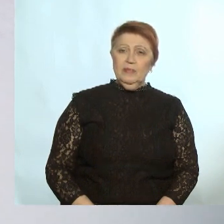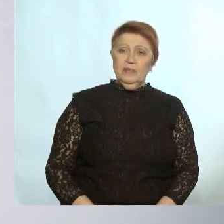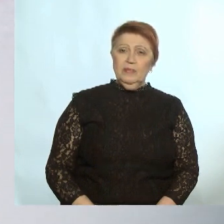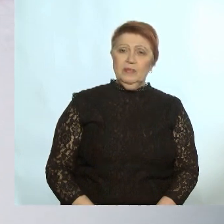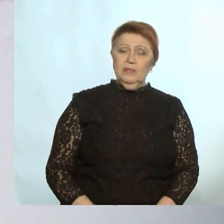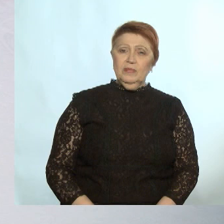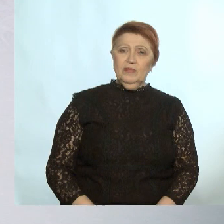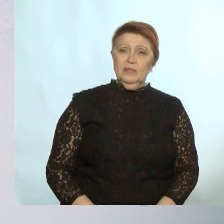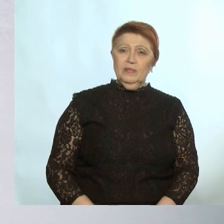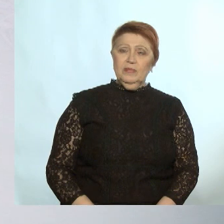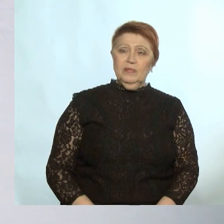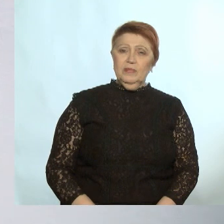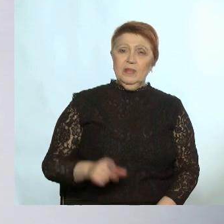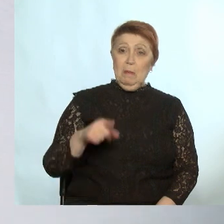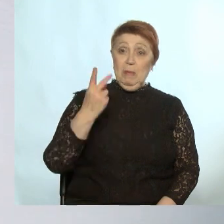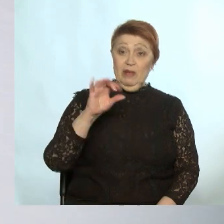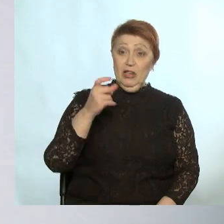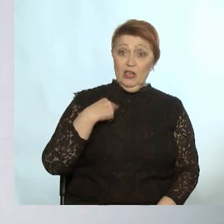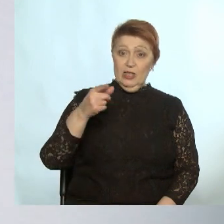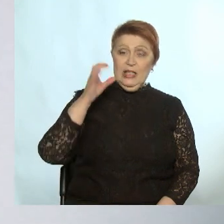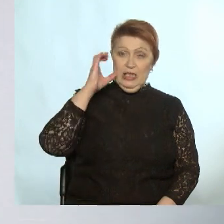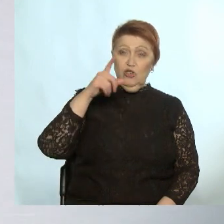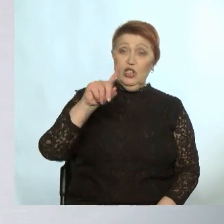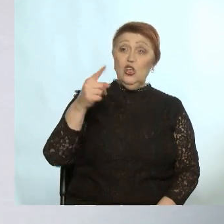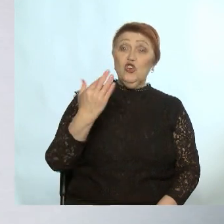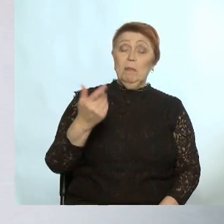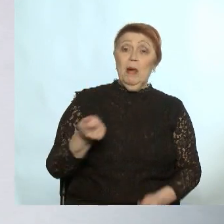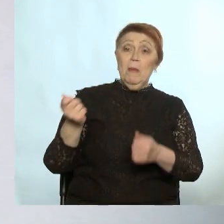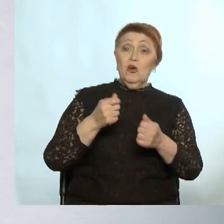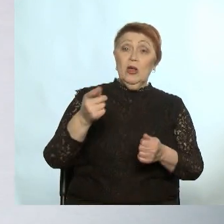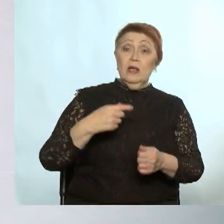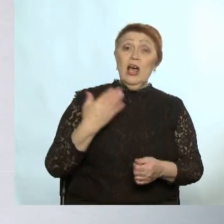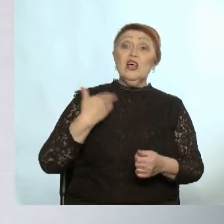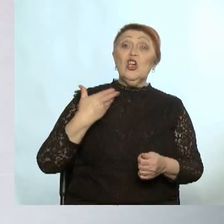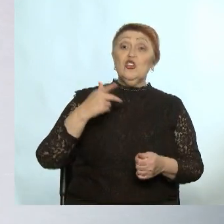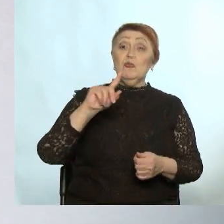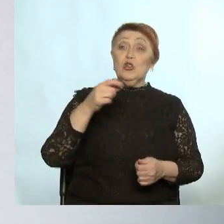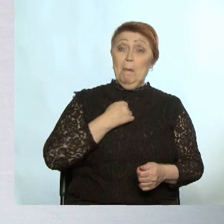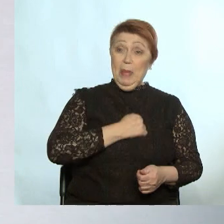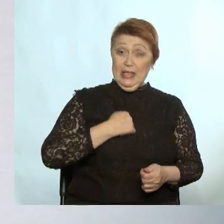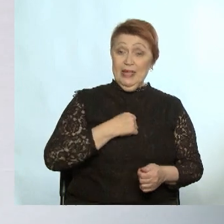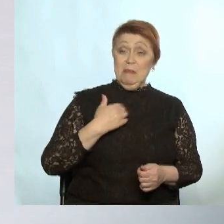передачи отдавать. Альберт, ты что, первый раз об этом слышишь? А? А зачем ты делаешь? Позлить меня